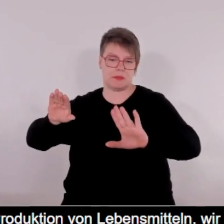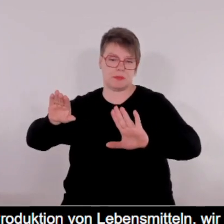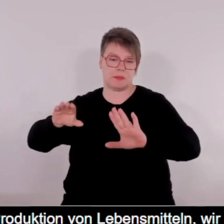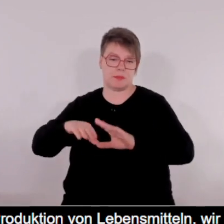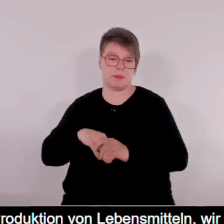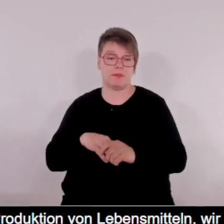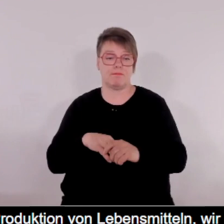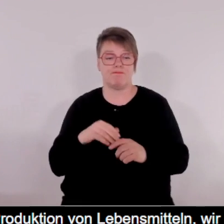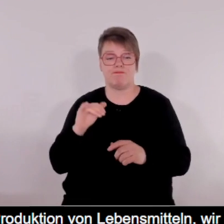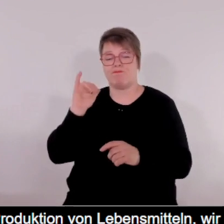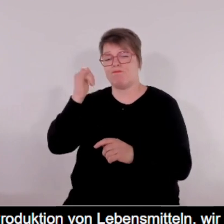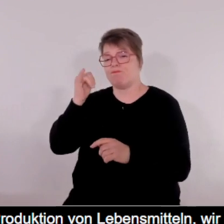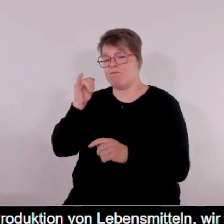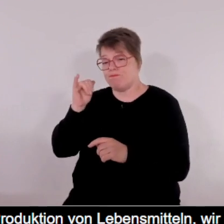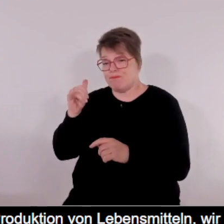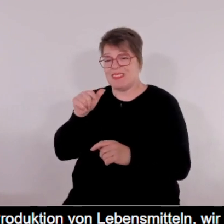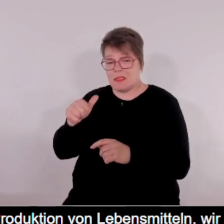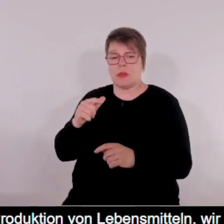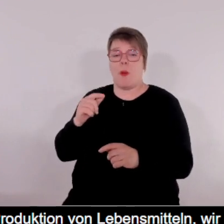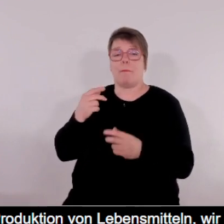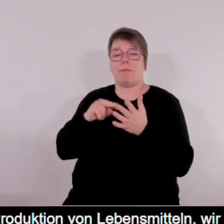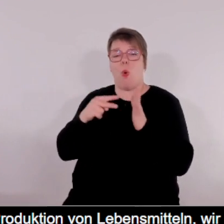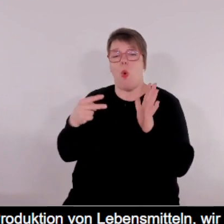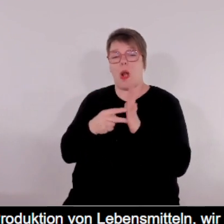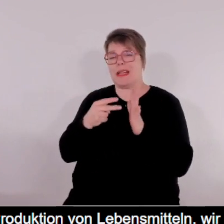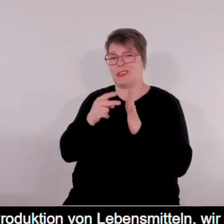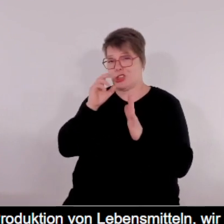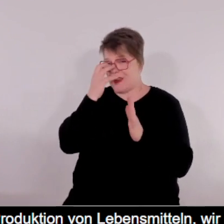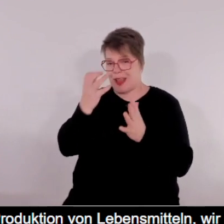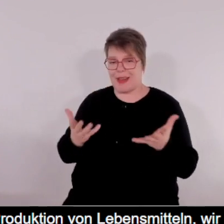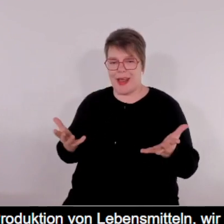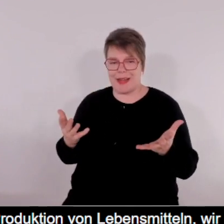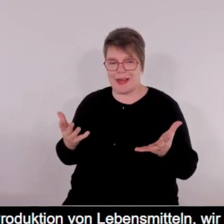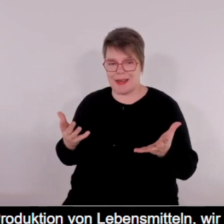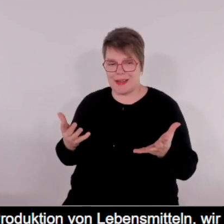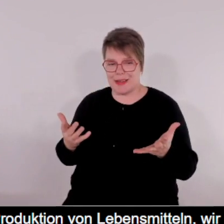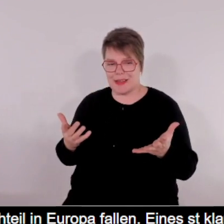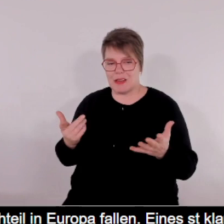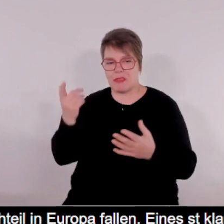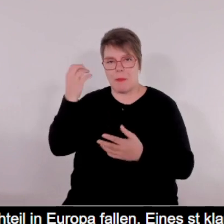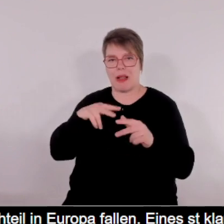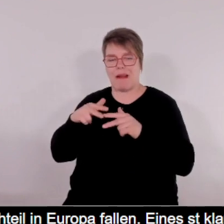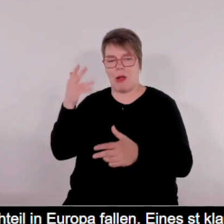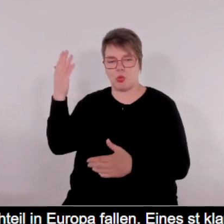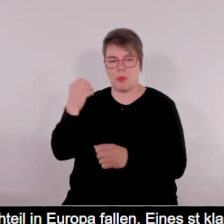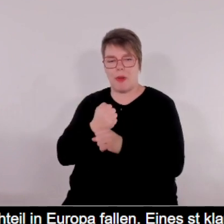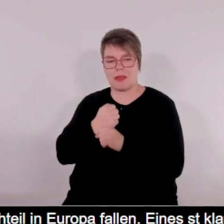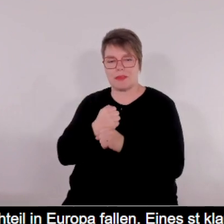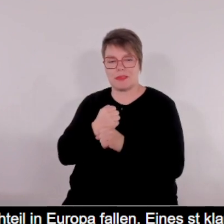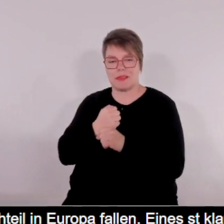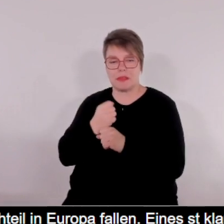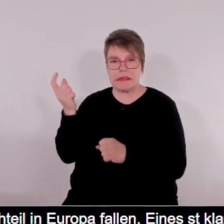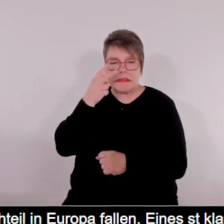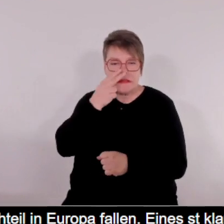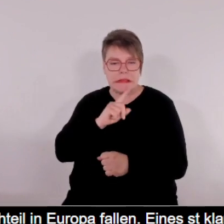Emotionen hier freigesetzt werden. Hier wird in Milliardenhöhe in die Geldbörse der Bauern gegriffen. Hier wird der